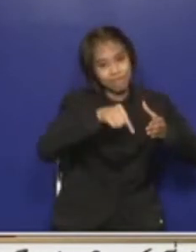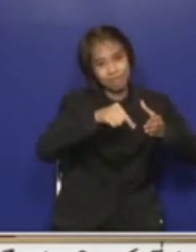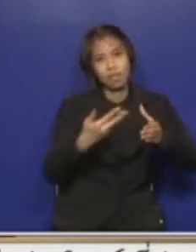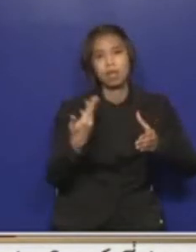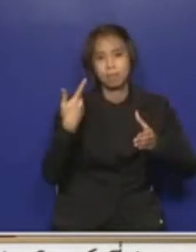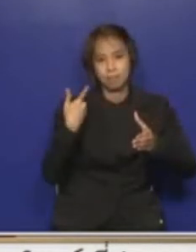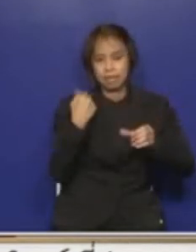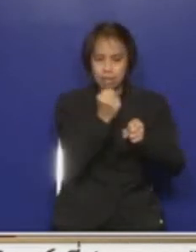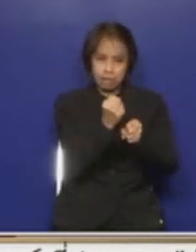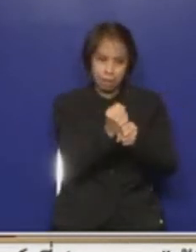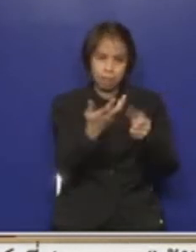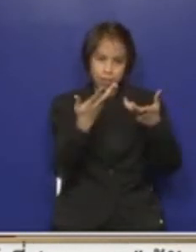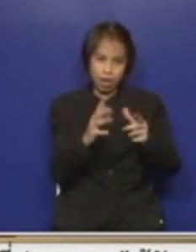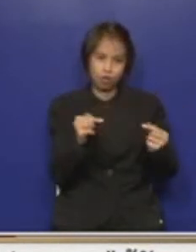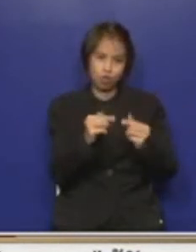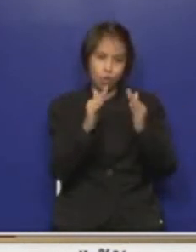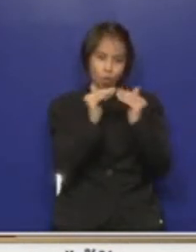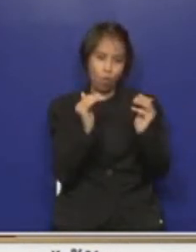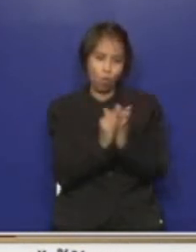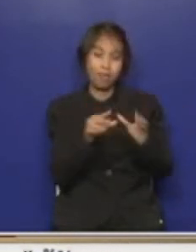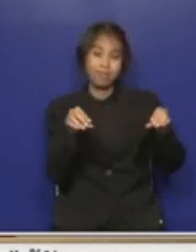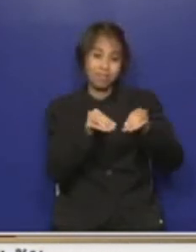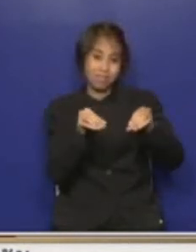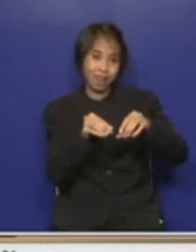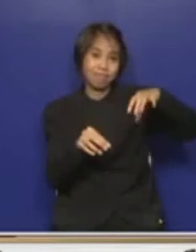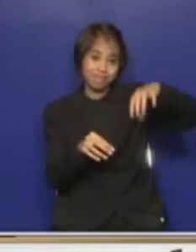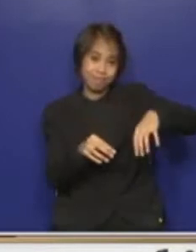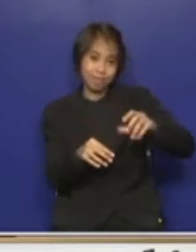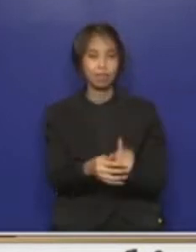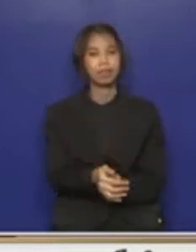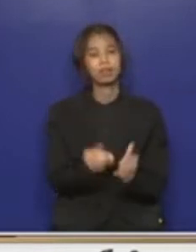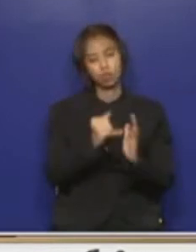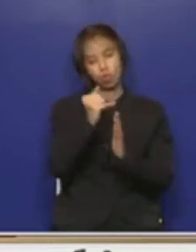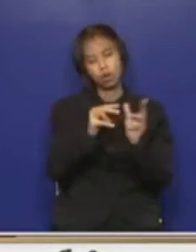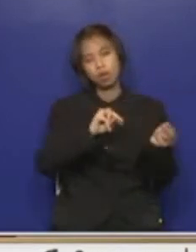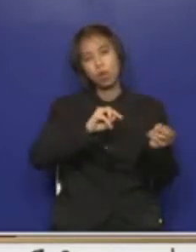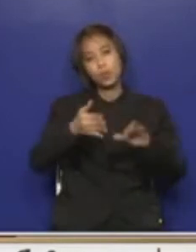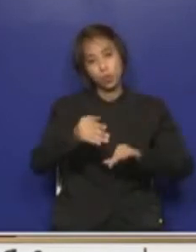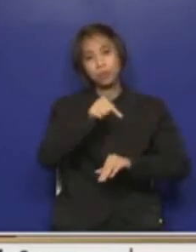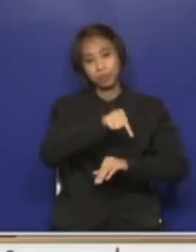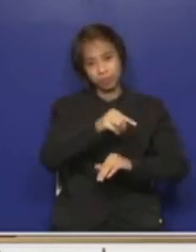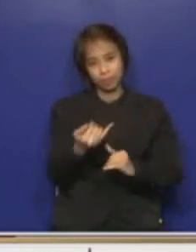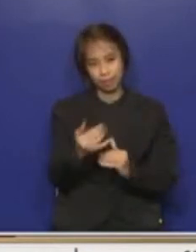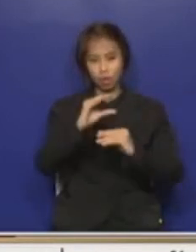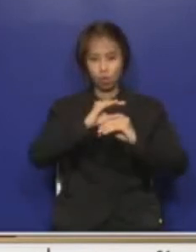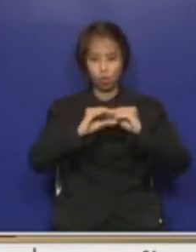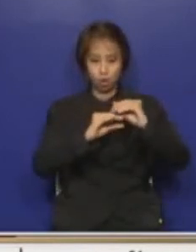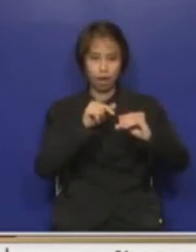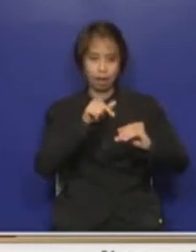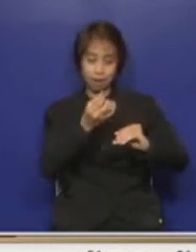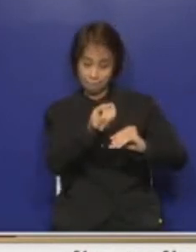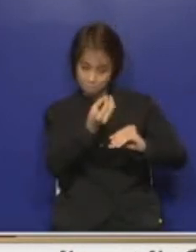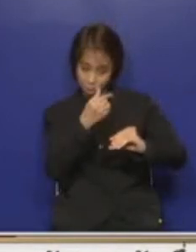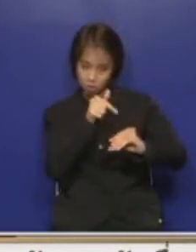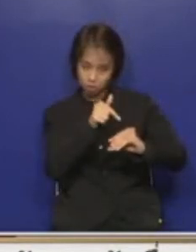าะไว้บริเวณวัดพระธาตุพลสวรรค์อำเภอพลสวรรค์จังหวัดนครพนมค่ะโดยโครงการได้ระบุว่าเป็นโครงการ